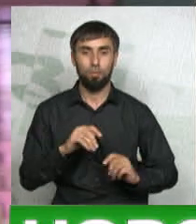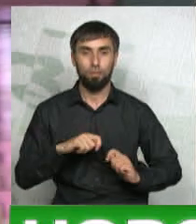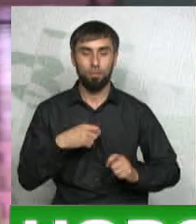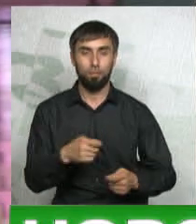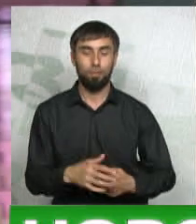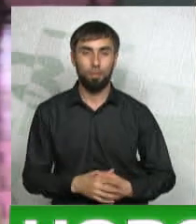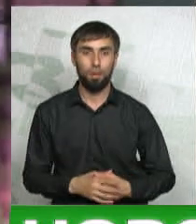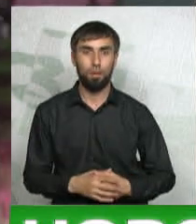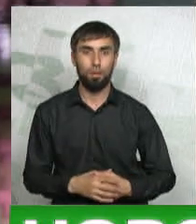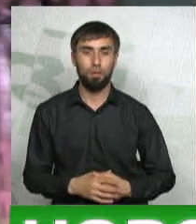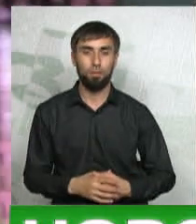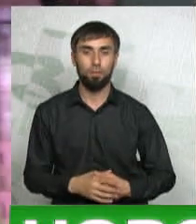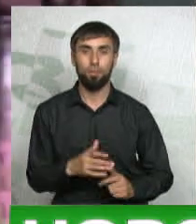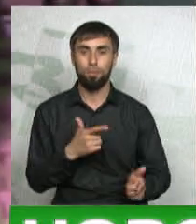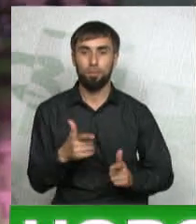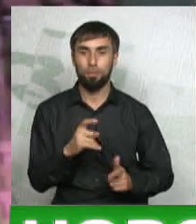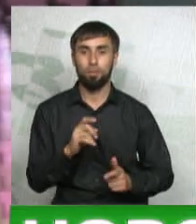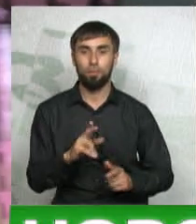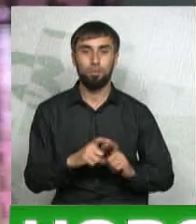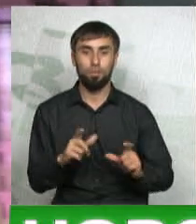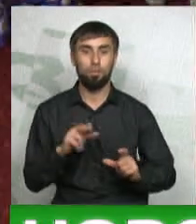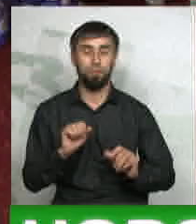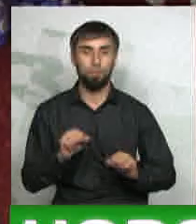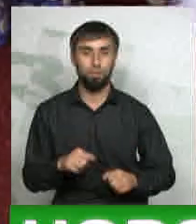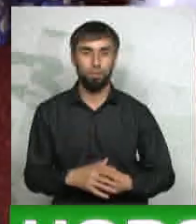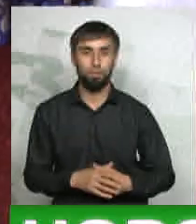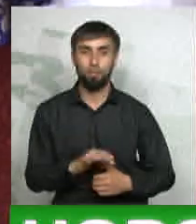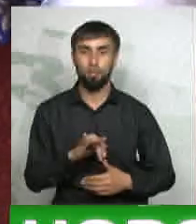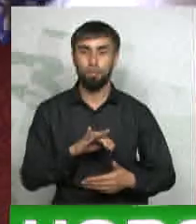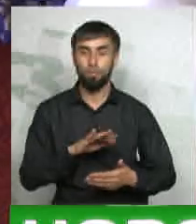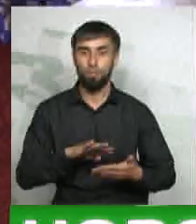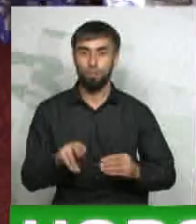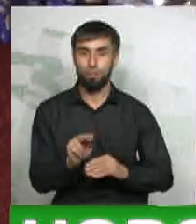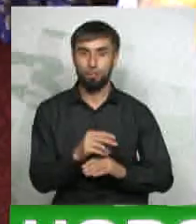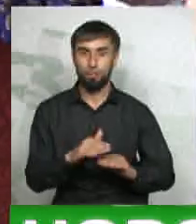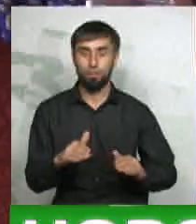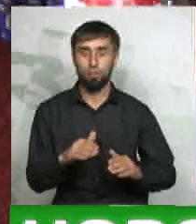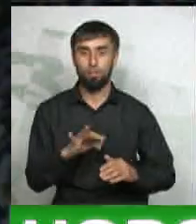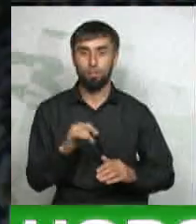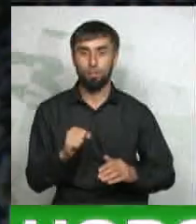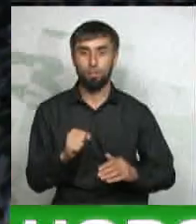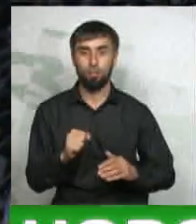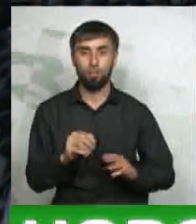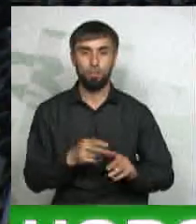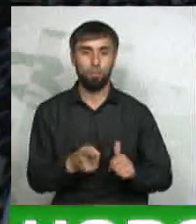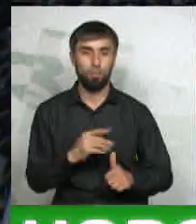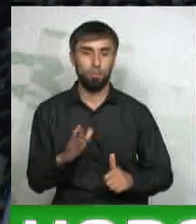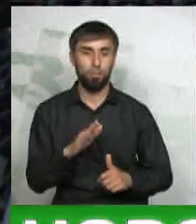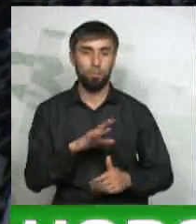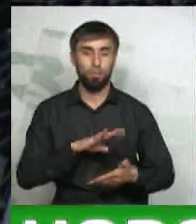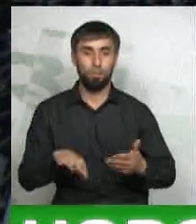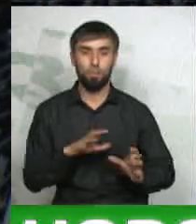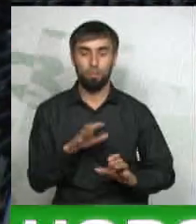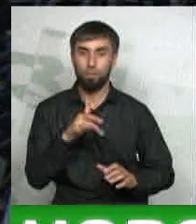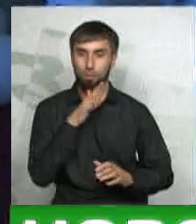вложили. Подготовили их к школу, как могли. И пусть для воспитанников настала пора прощаться с самым беззаботным временем в их